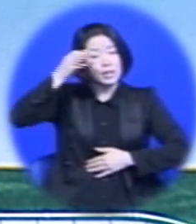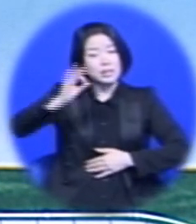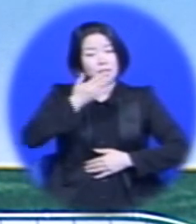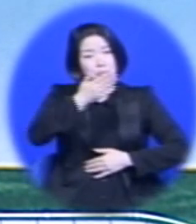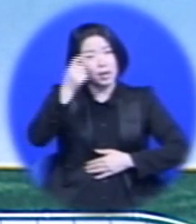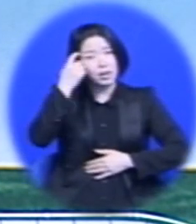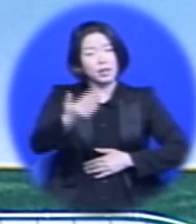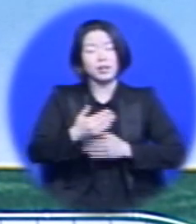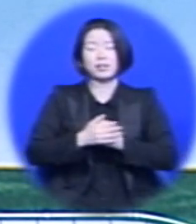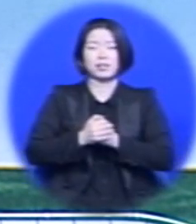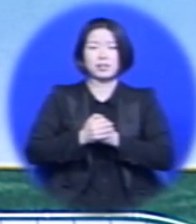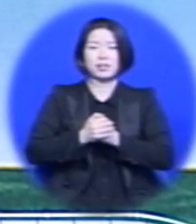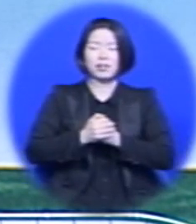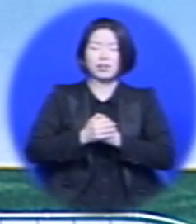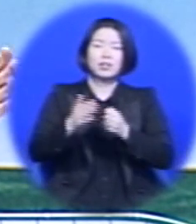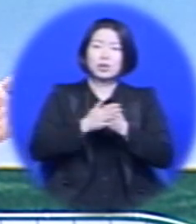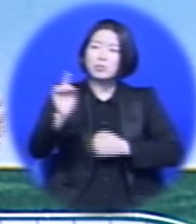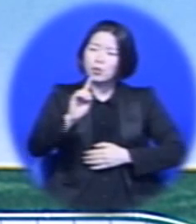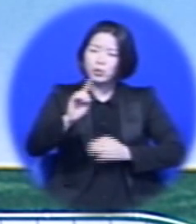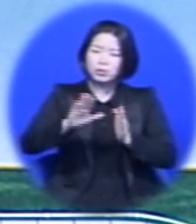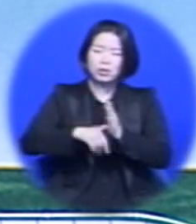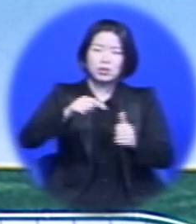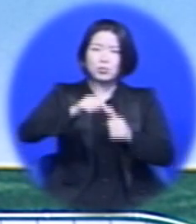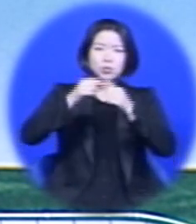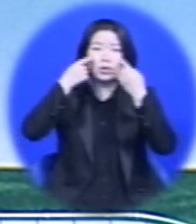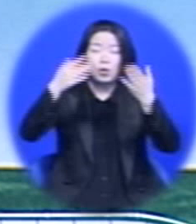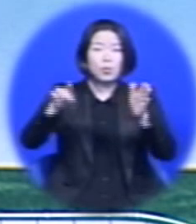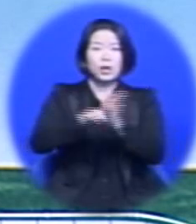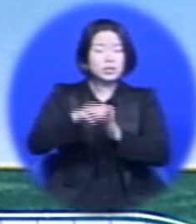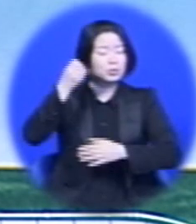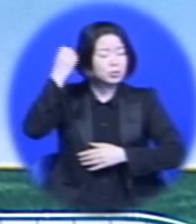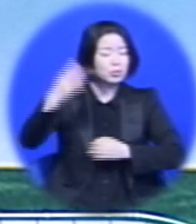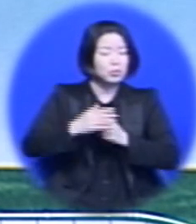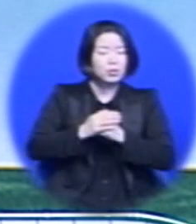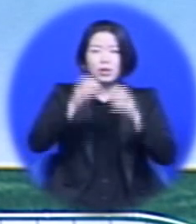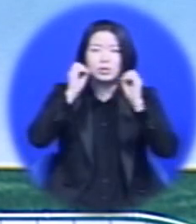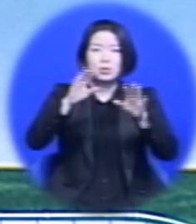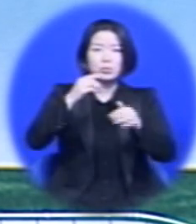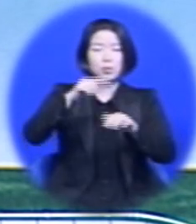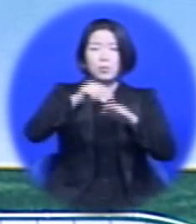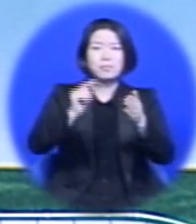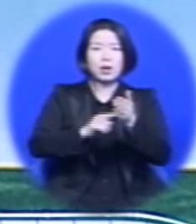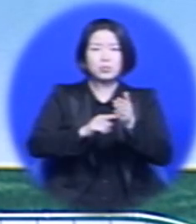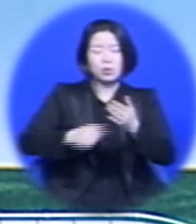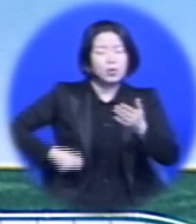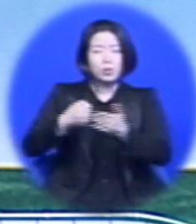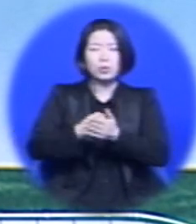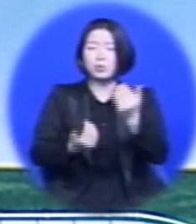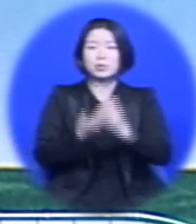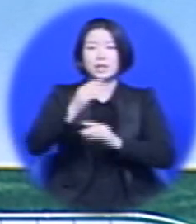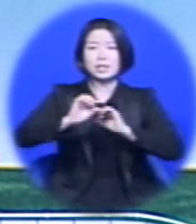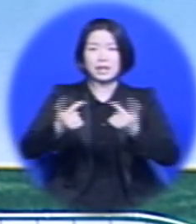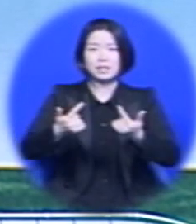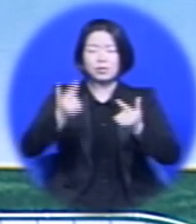주실까 그래서 어떤 때는 구원의 신도 잃어버리고 도 마음 용기도 생기지 않는